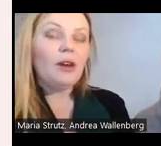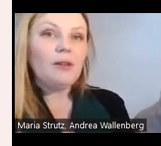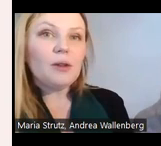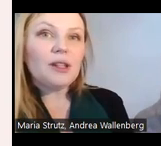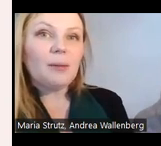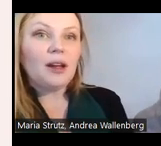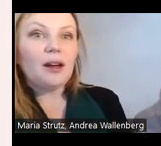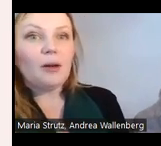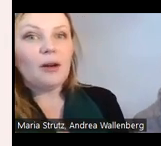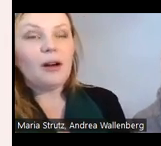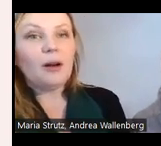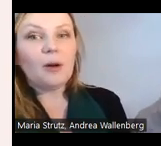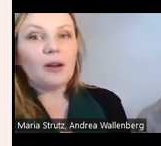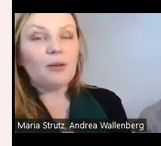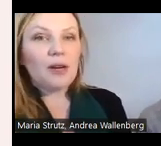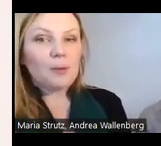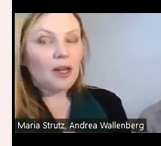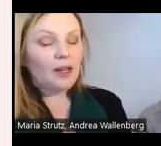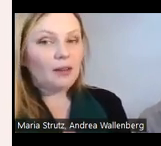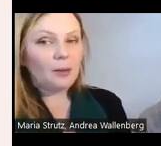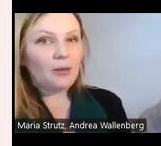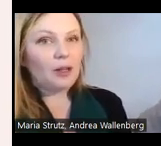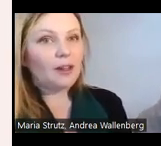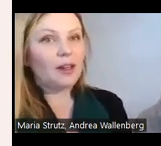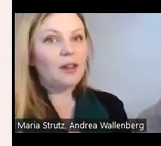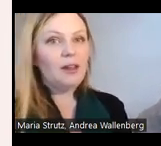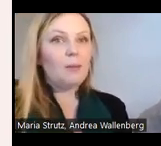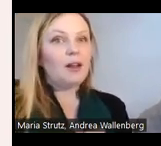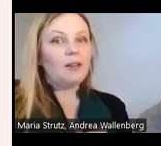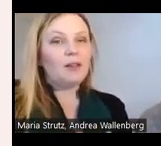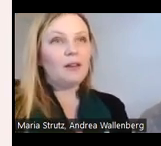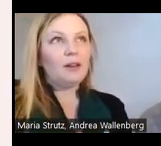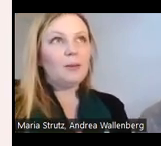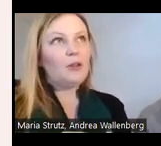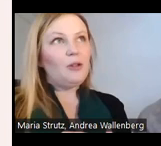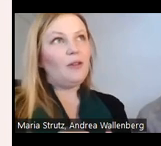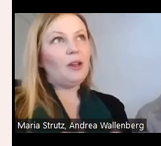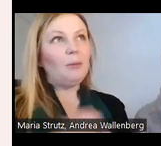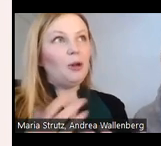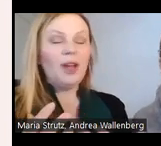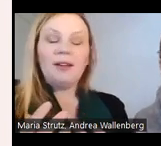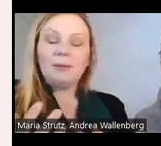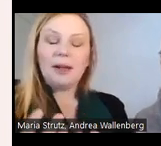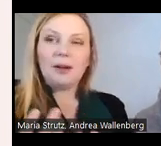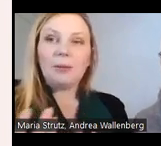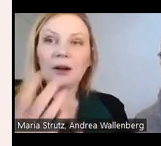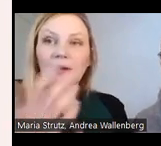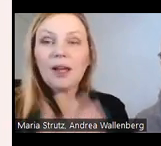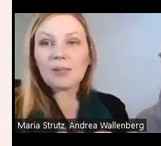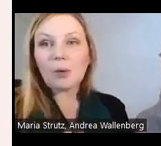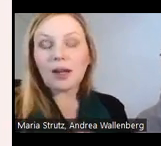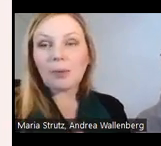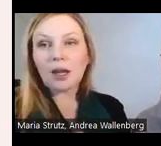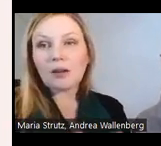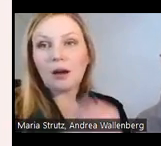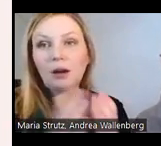Och vi vill också nämna angående flerspråkighet, nämnde vi lite kring, men att det blir ju även en brygga mellan om barn har